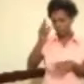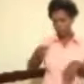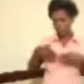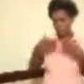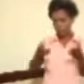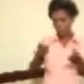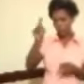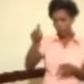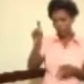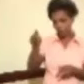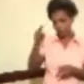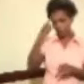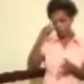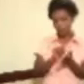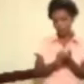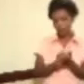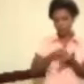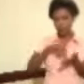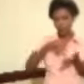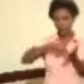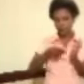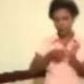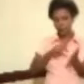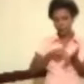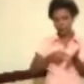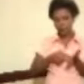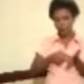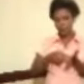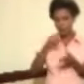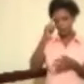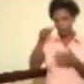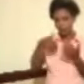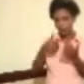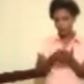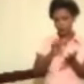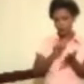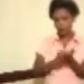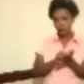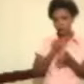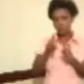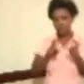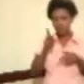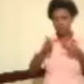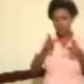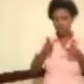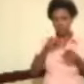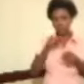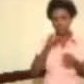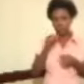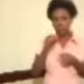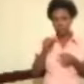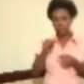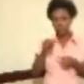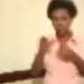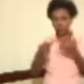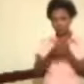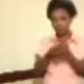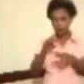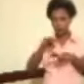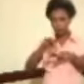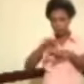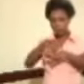pour éviter gaspillage. Un simple petit exemple, c'est que gaspillage, là, pas dit que c'est monde qui a gaspillé. Ça veut dire que système de